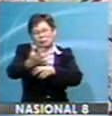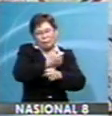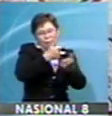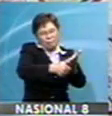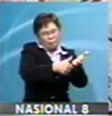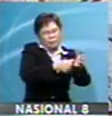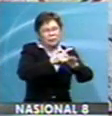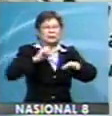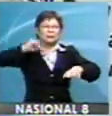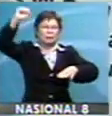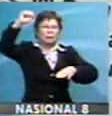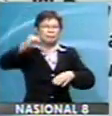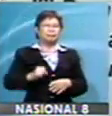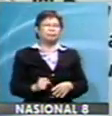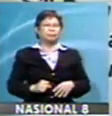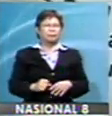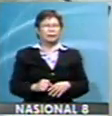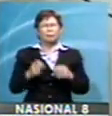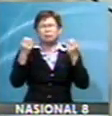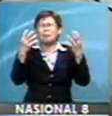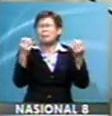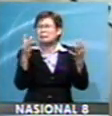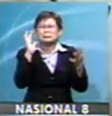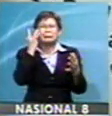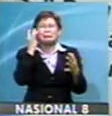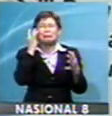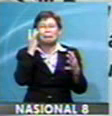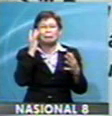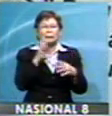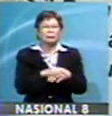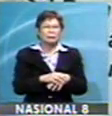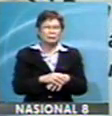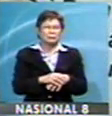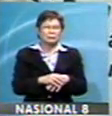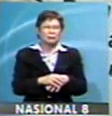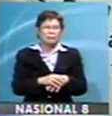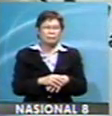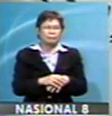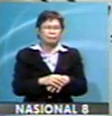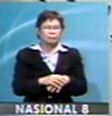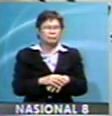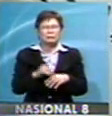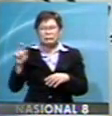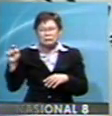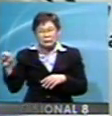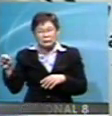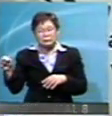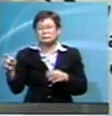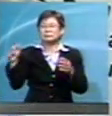di Sabah F yang sebenar berapa ramai kita sendiri pun takah dia mkan